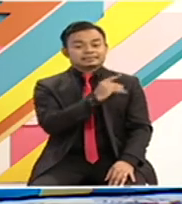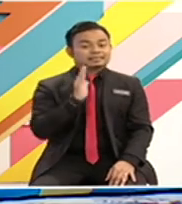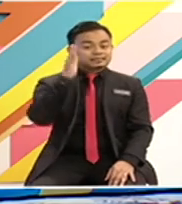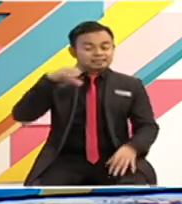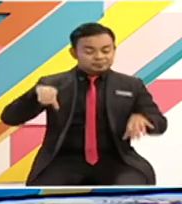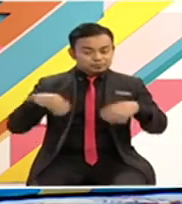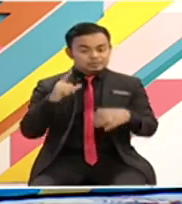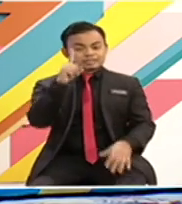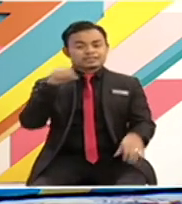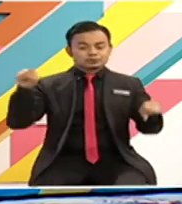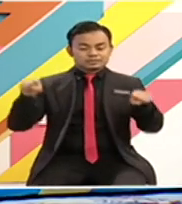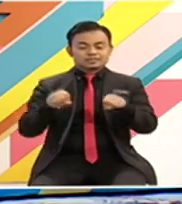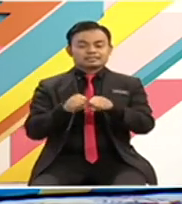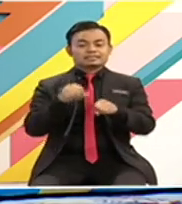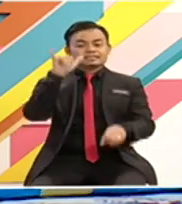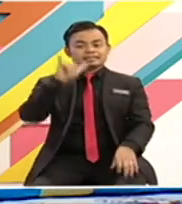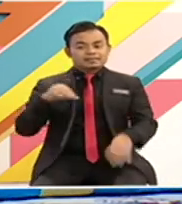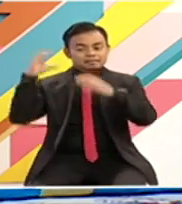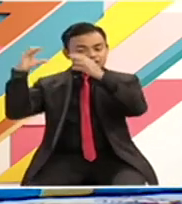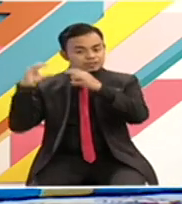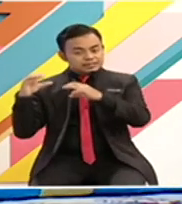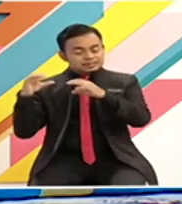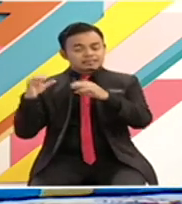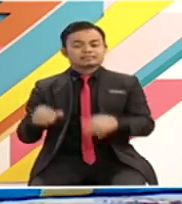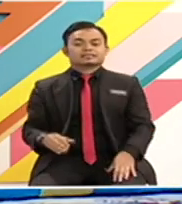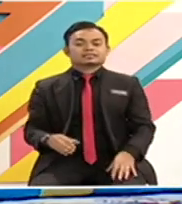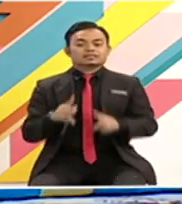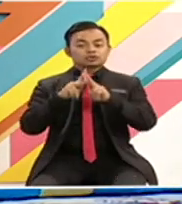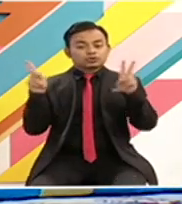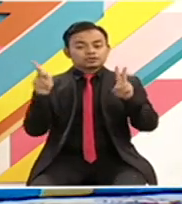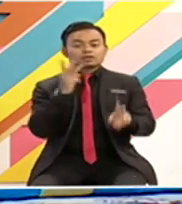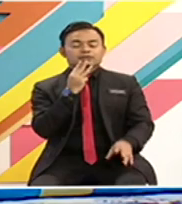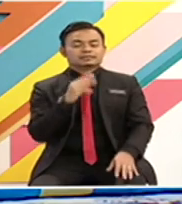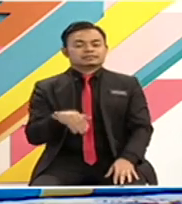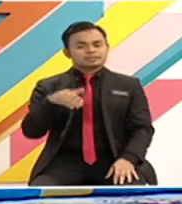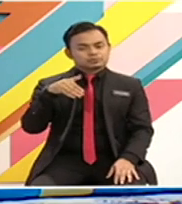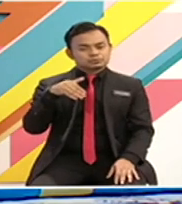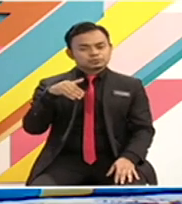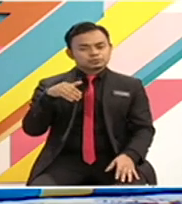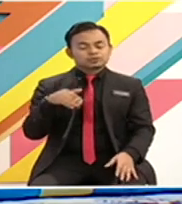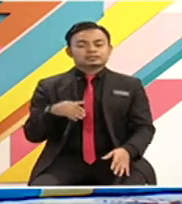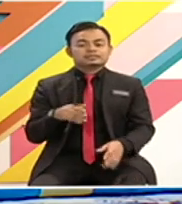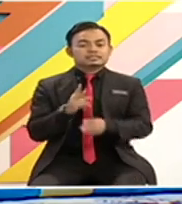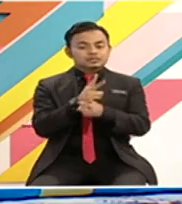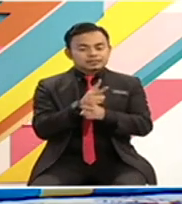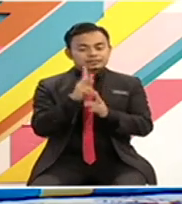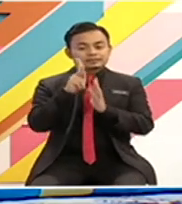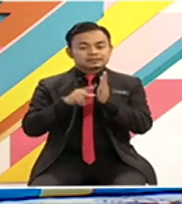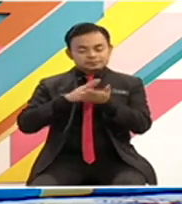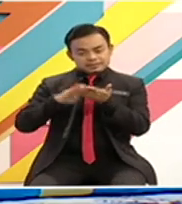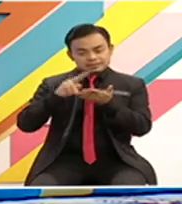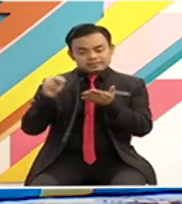yang bercirikan kontra warna Jadi sebelum itu kita kena jaga kebersihan dulu perlu pakai Efren